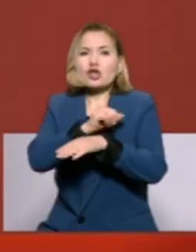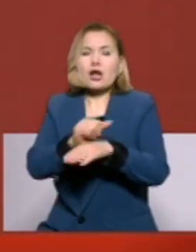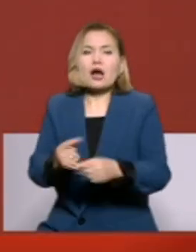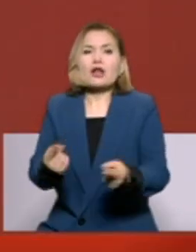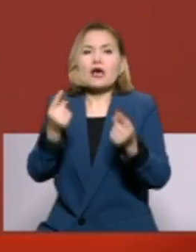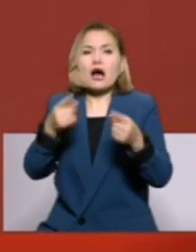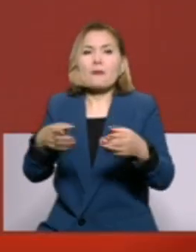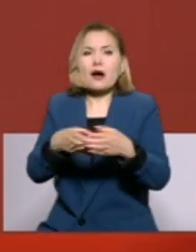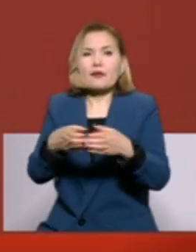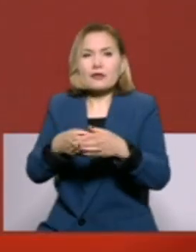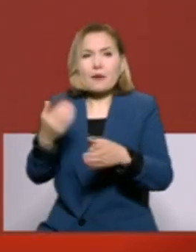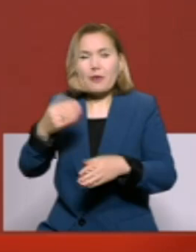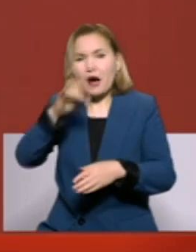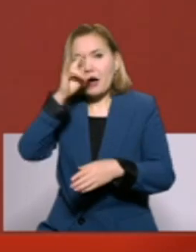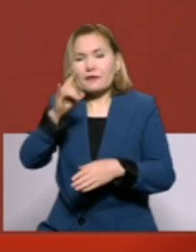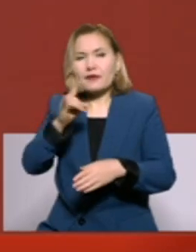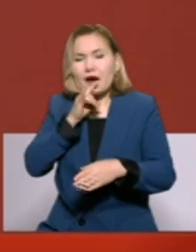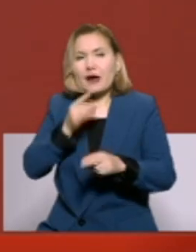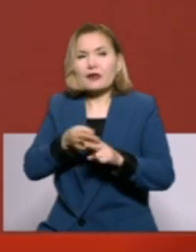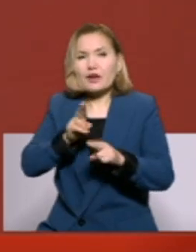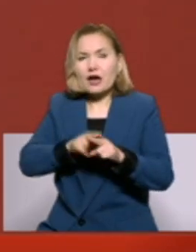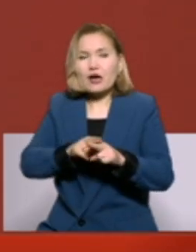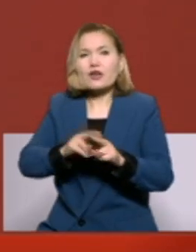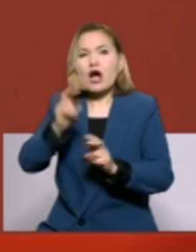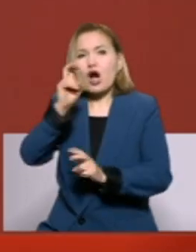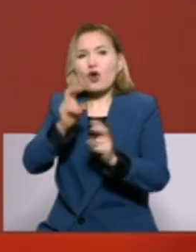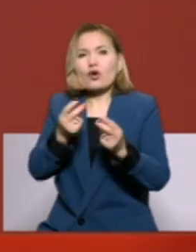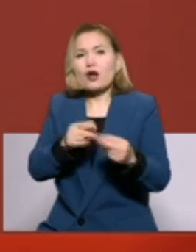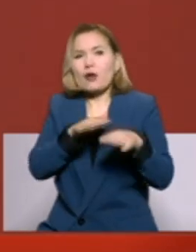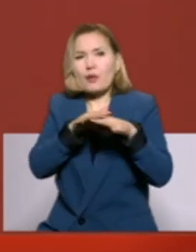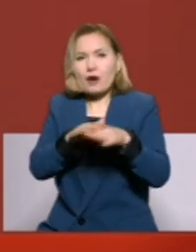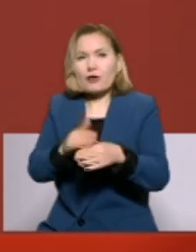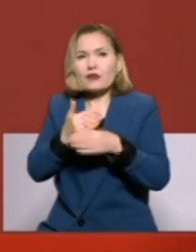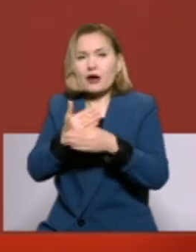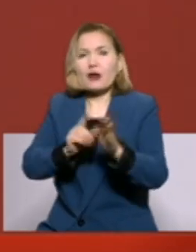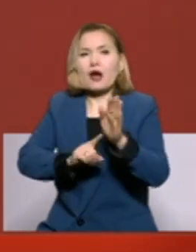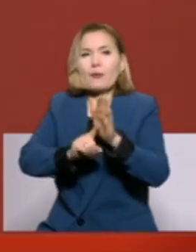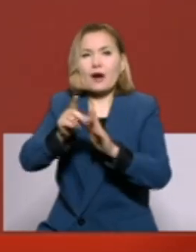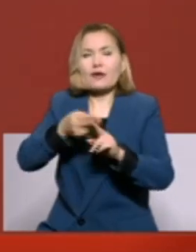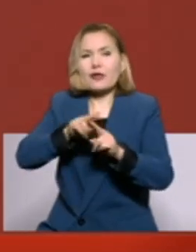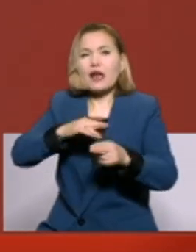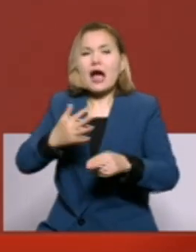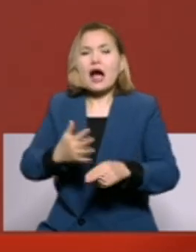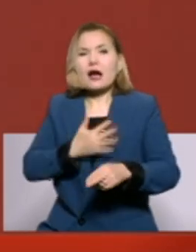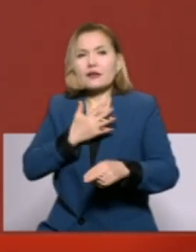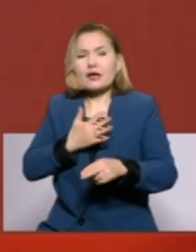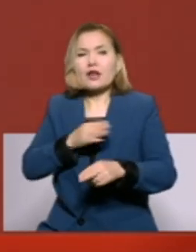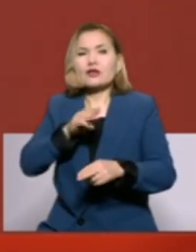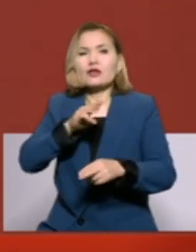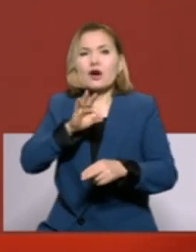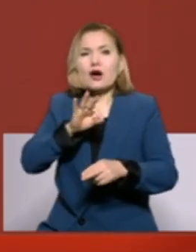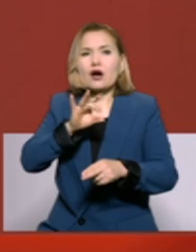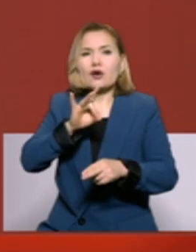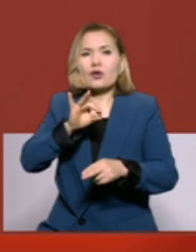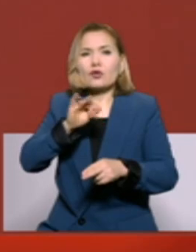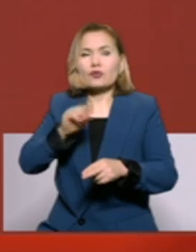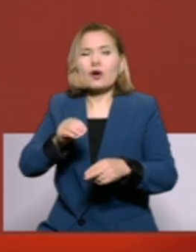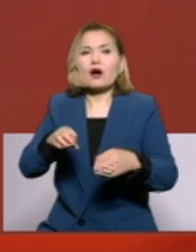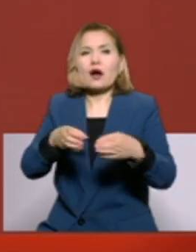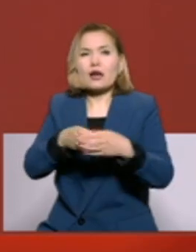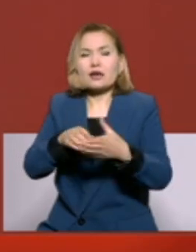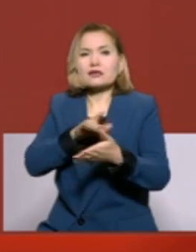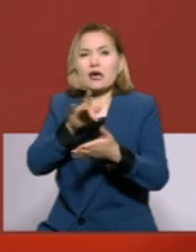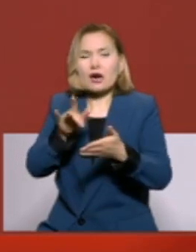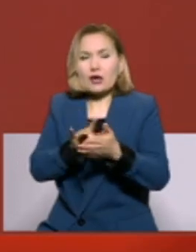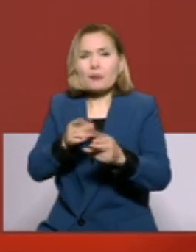алпауыт компаниялар Қазақстанның тау-кен өндірісіне қомақты қаржы құя бастады. Бұл жайлы Канаданың Торонто қаласында өткен көрмеде